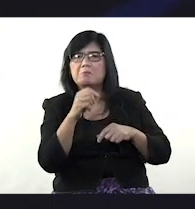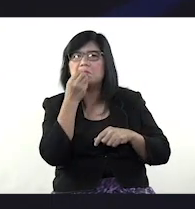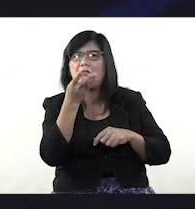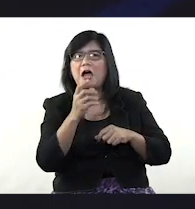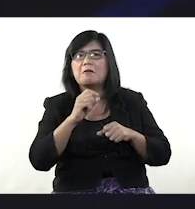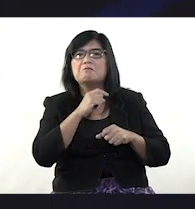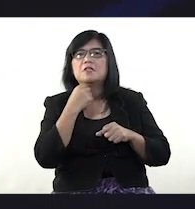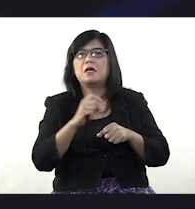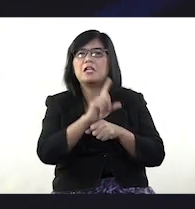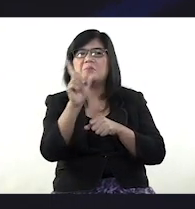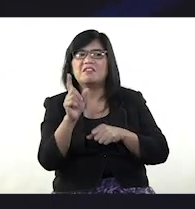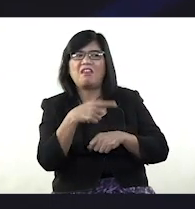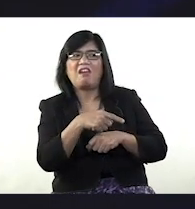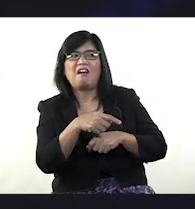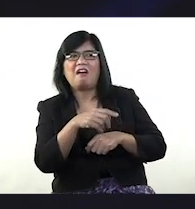hai hahaha